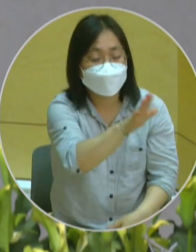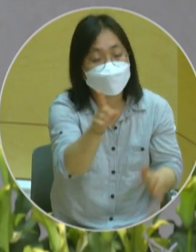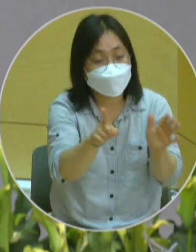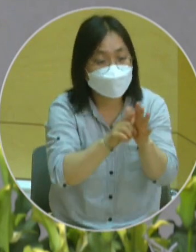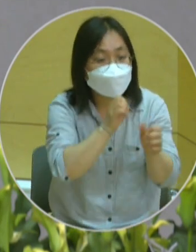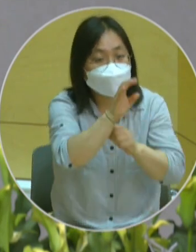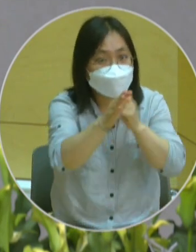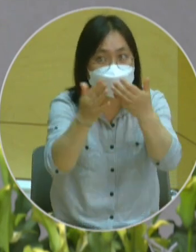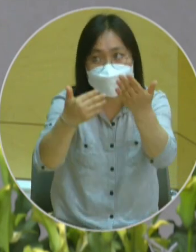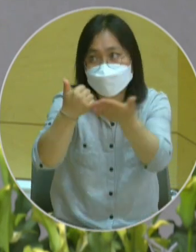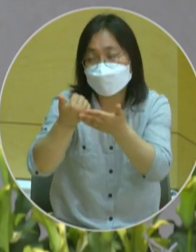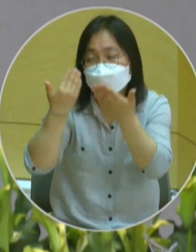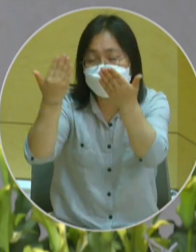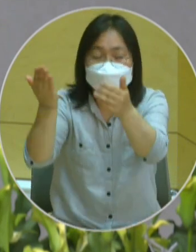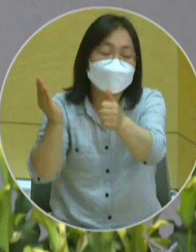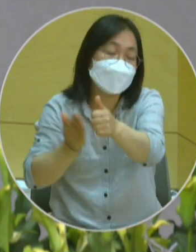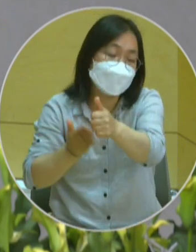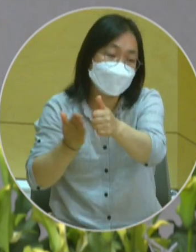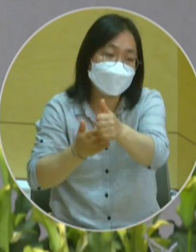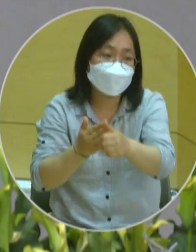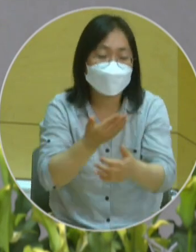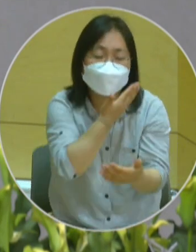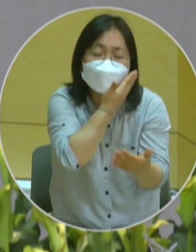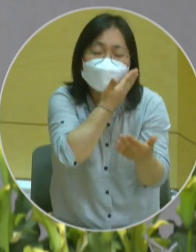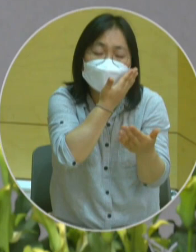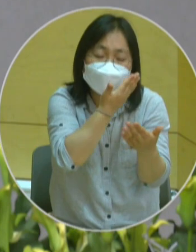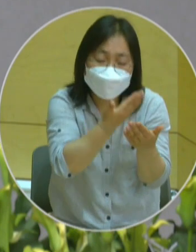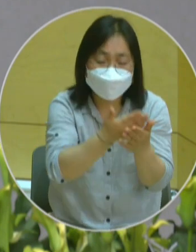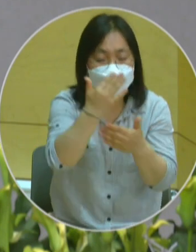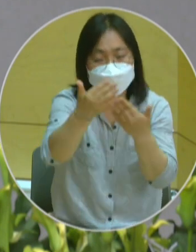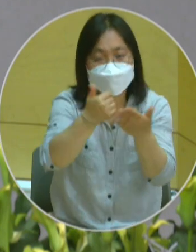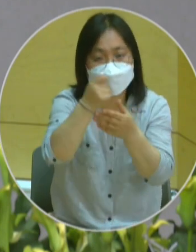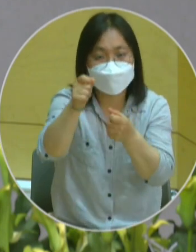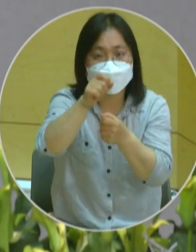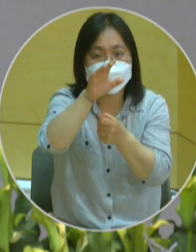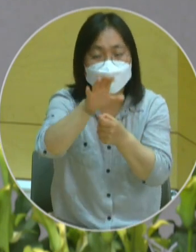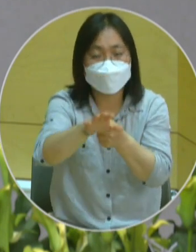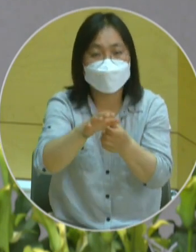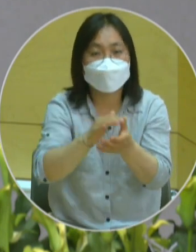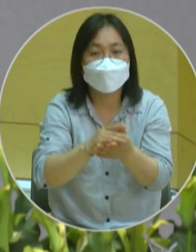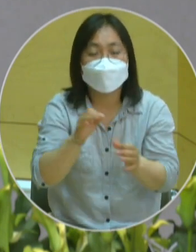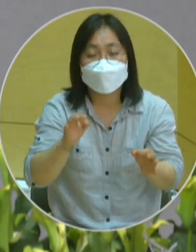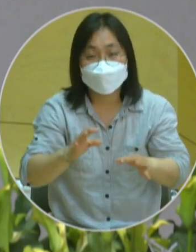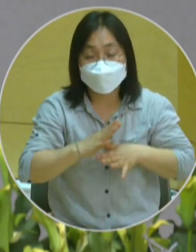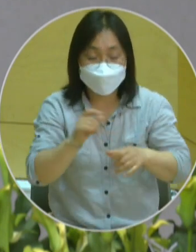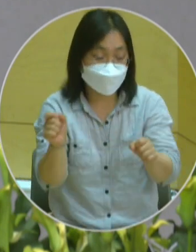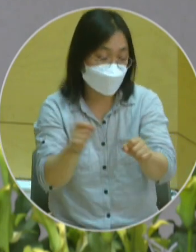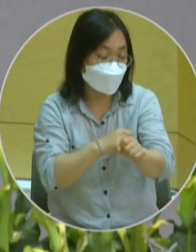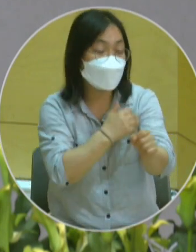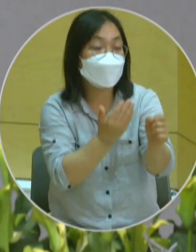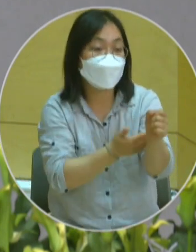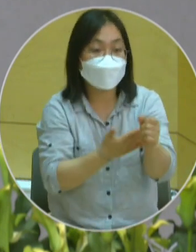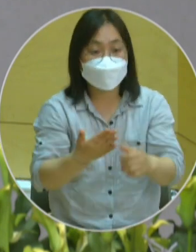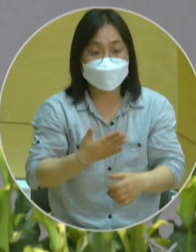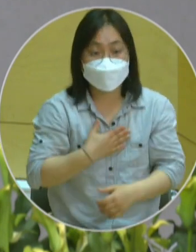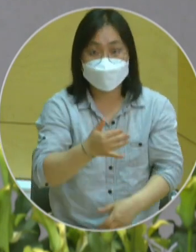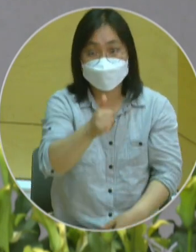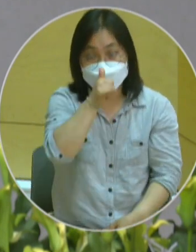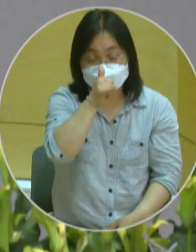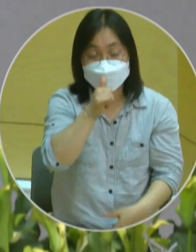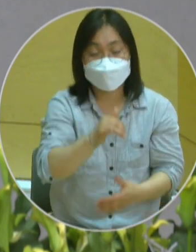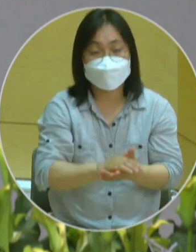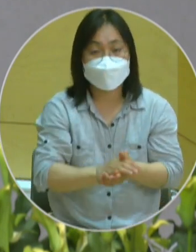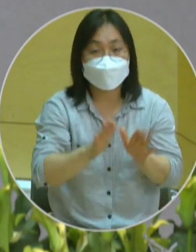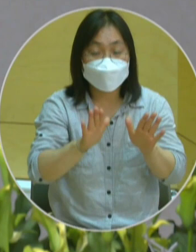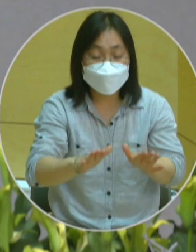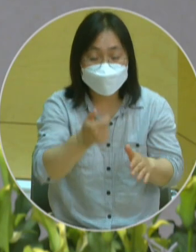고백을 하나님께 드리십시다. 존귀하신 하나님 앞에 이런 놀라운 특권이 나에게 있다는 것, 오늘도 기도할 때